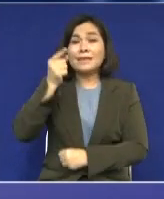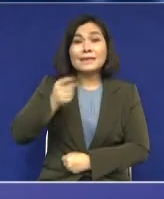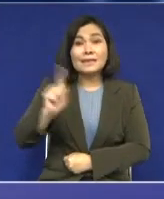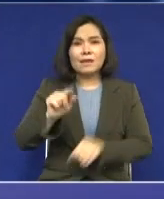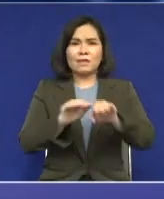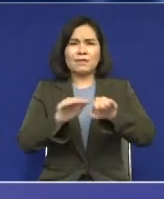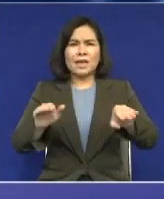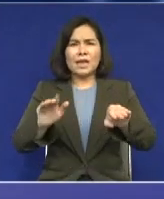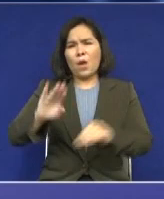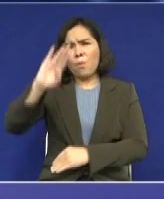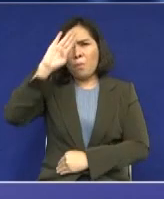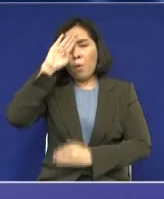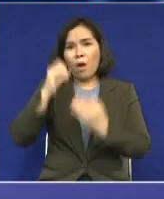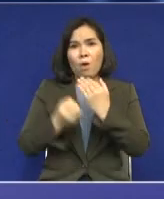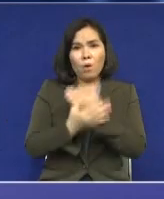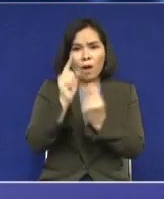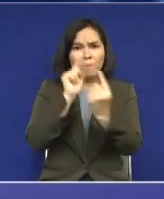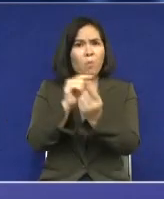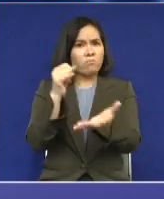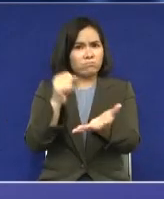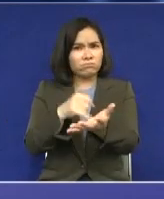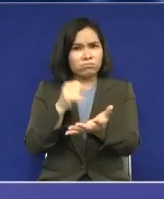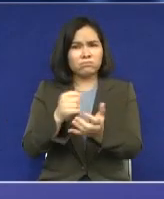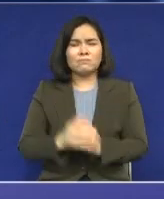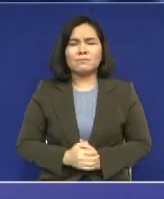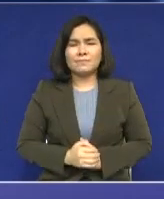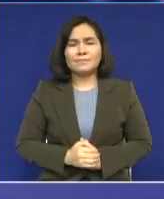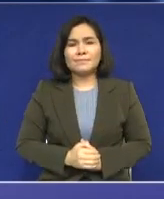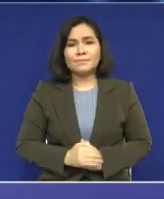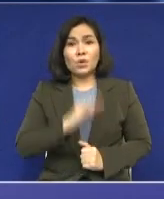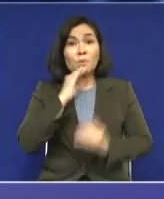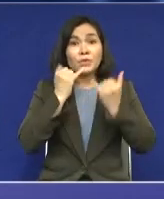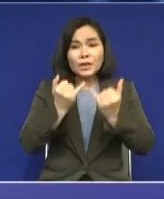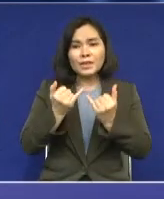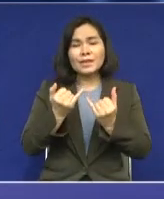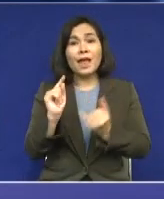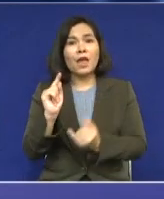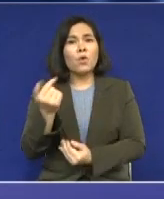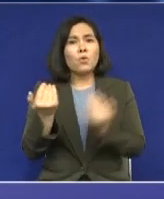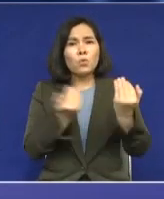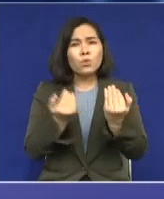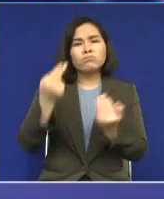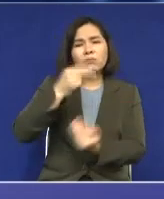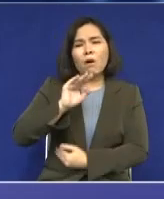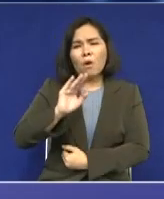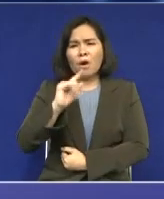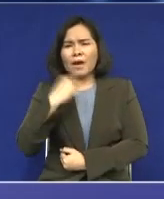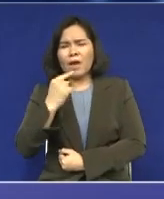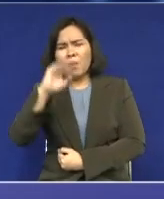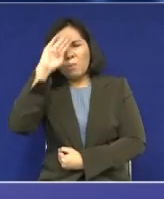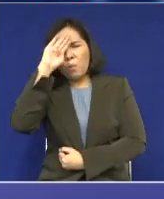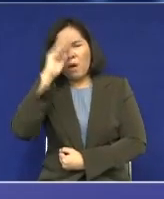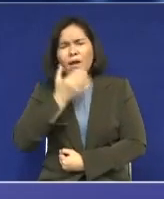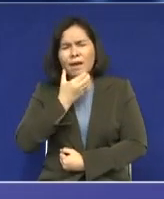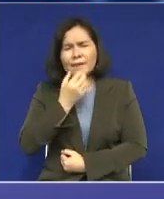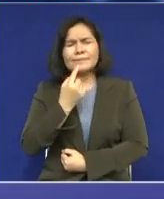จะมีอาการป่วยได้ง่ายค่ะเพราะฉะนั้นตอนนี้ถ้าสมมติว่าลูกหลานของเรามีอาการไข้ไอเจ็บคอหรือว่ามีน้